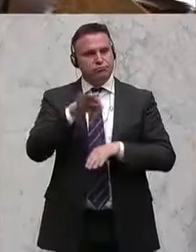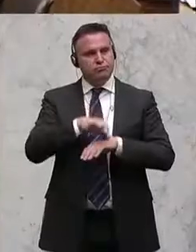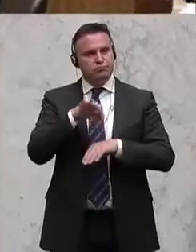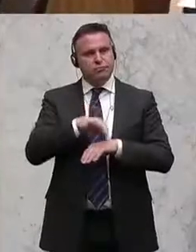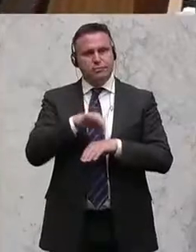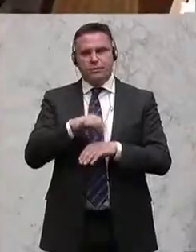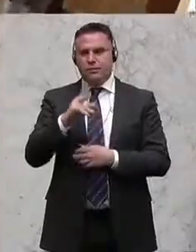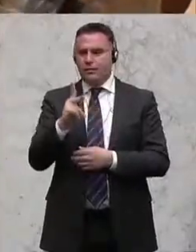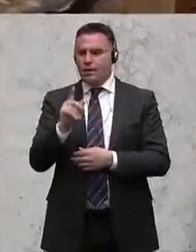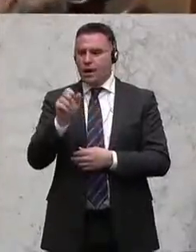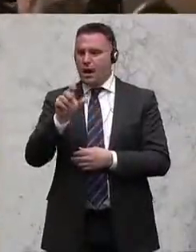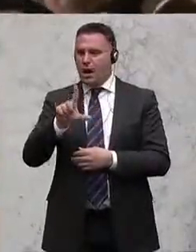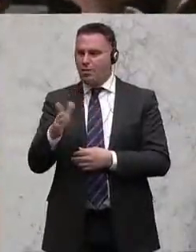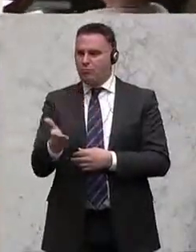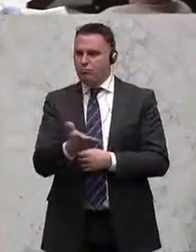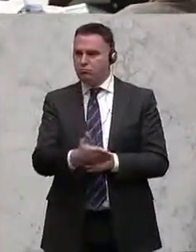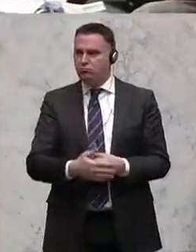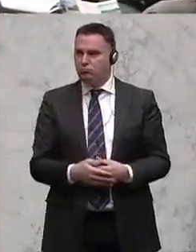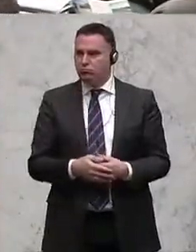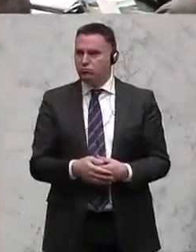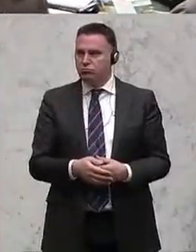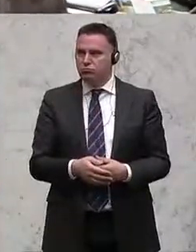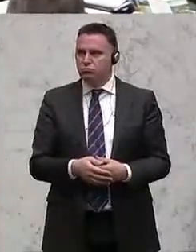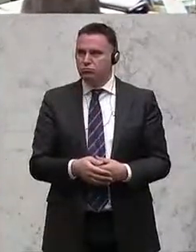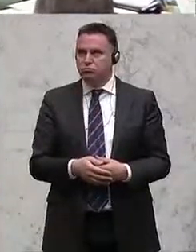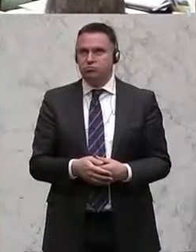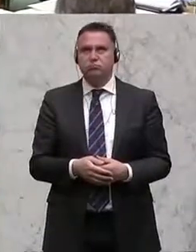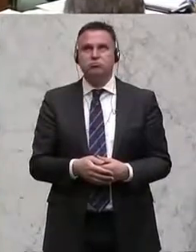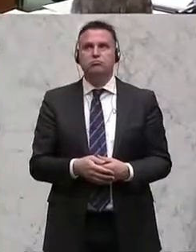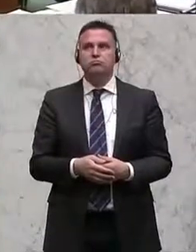Er ortet in den Forderungen einen möglichen politischen Einfluss auf die Justiz. Nächste Redner.